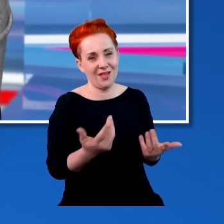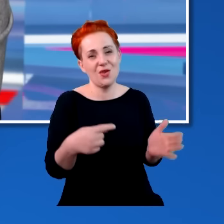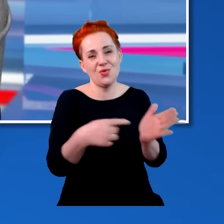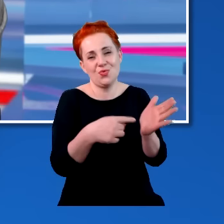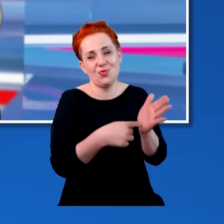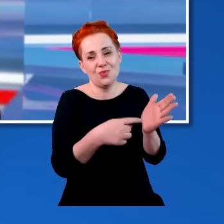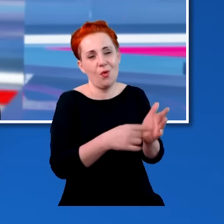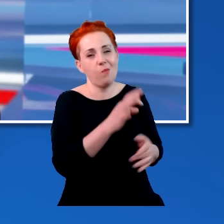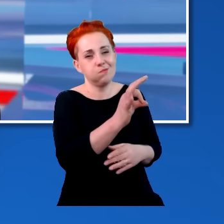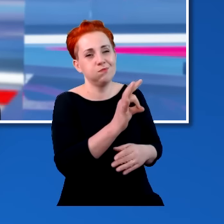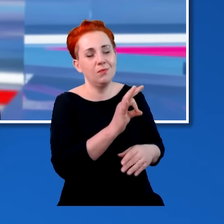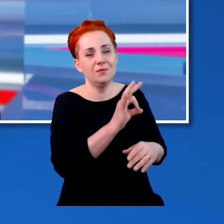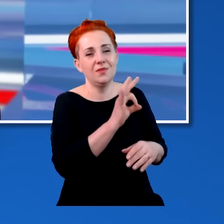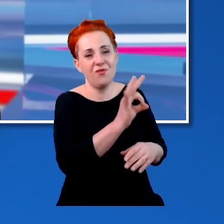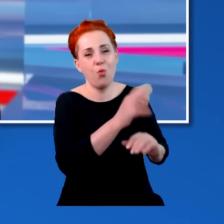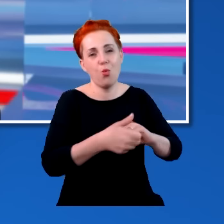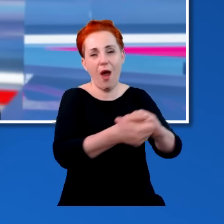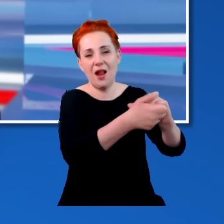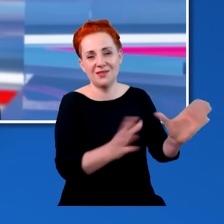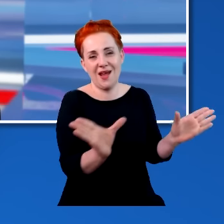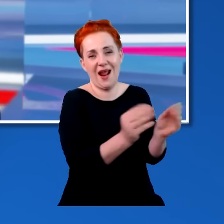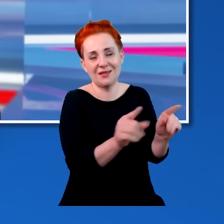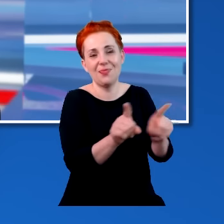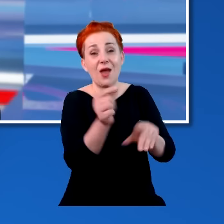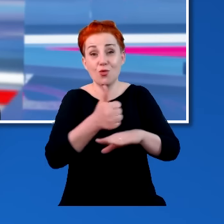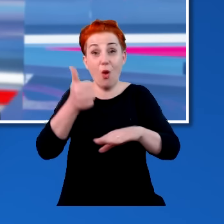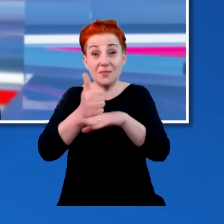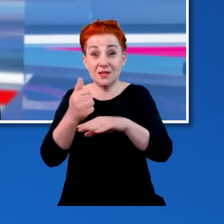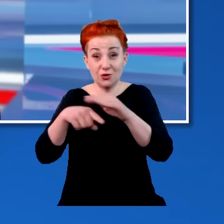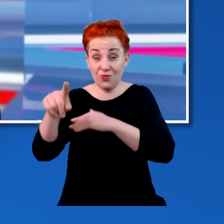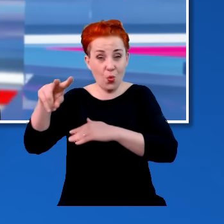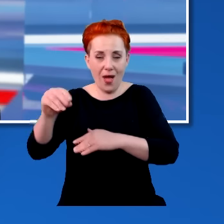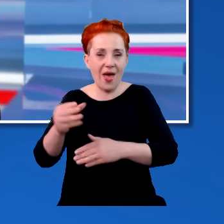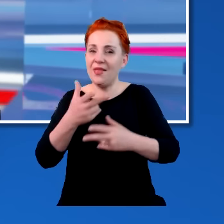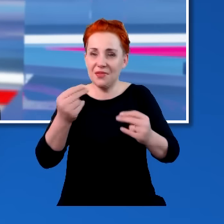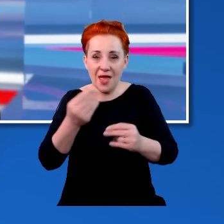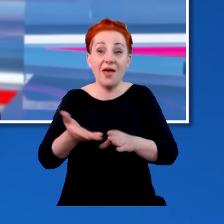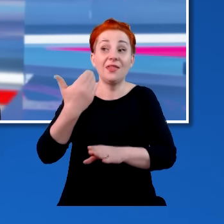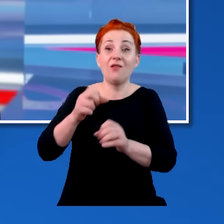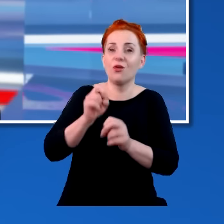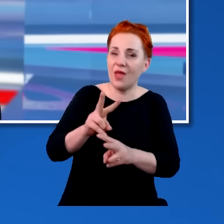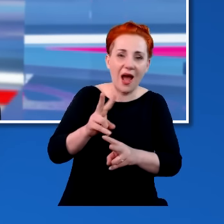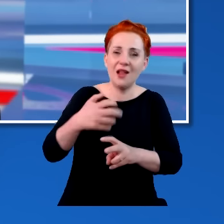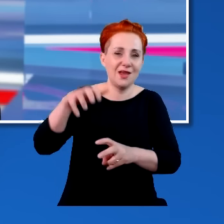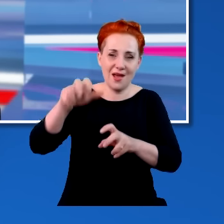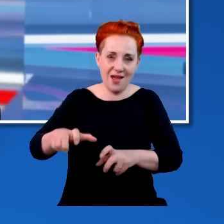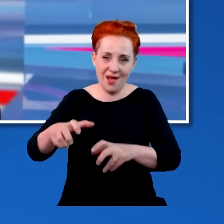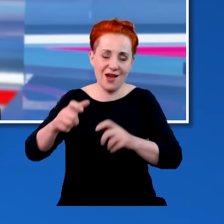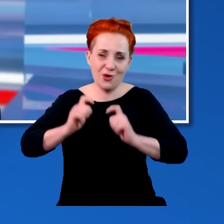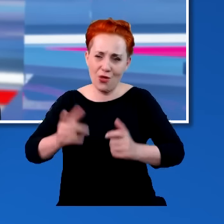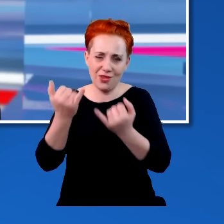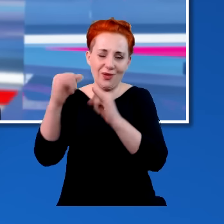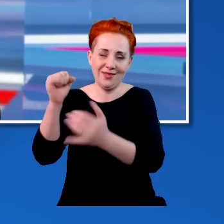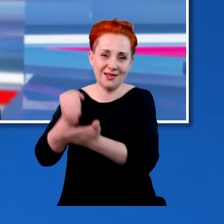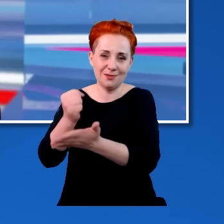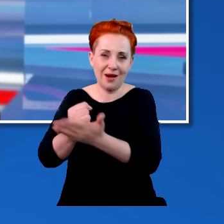powiem, pana koalicja i komisarzem nie jest i komisarzem był kiedyś, ale nie od rolnictwa, tylko od zupełnie innych spraw.